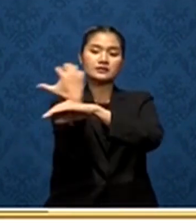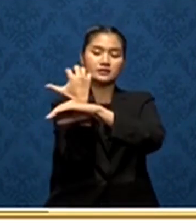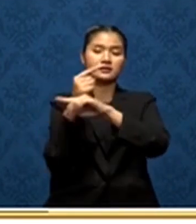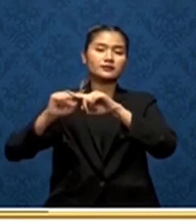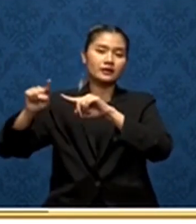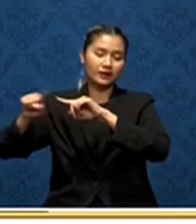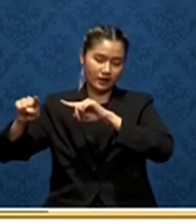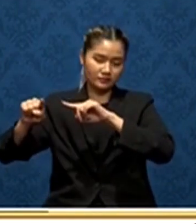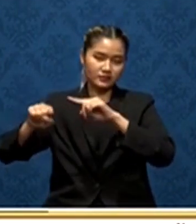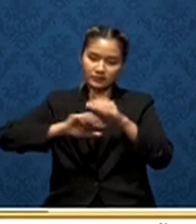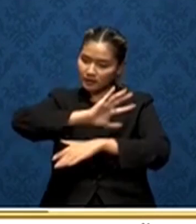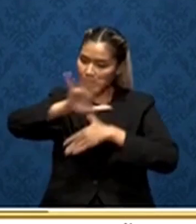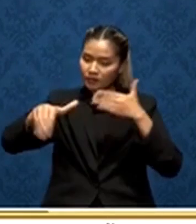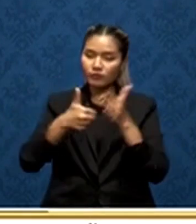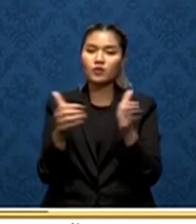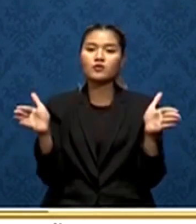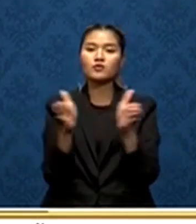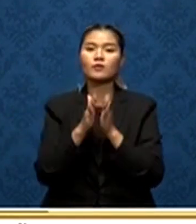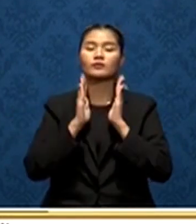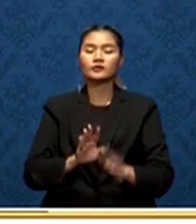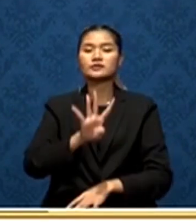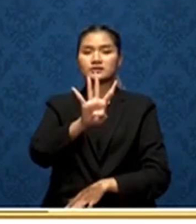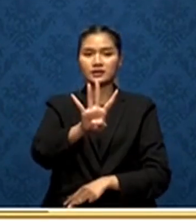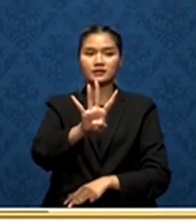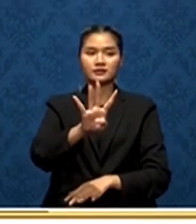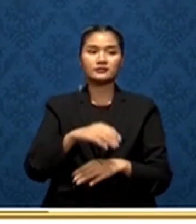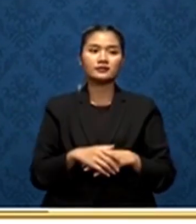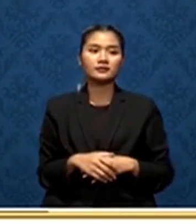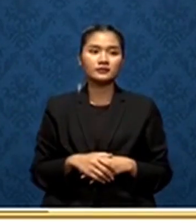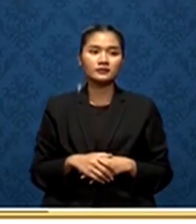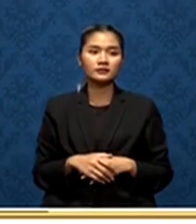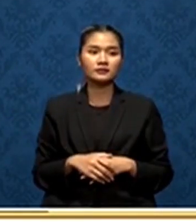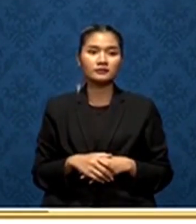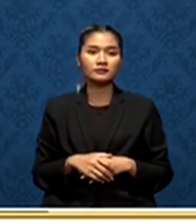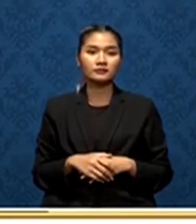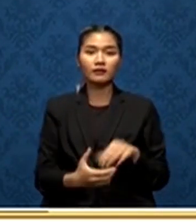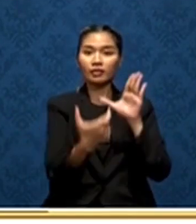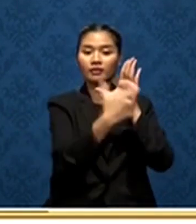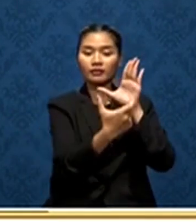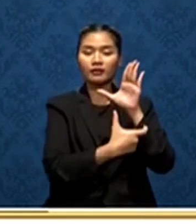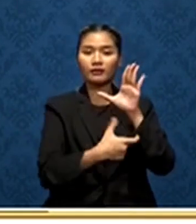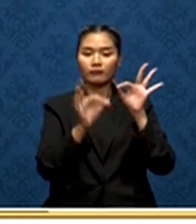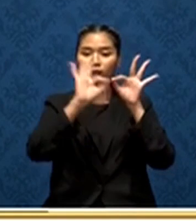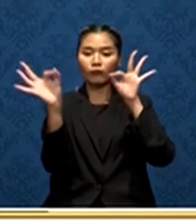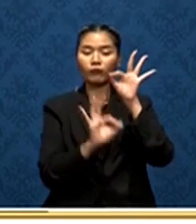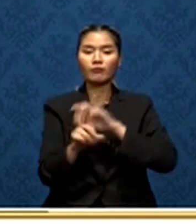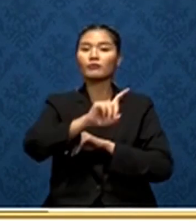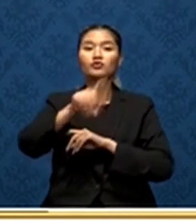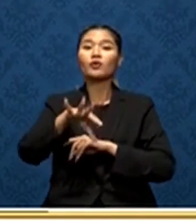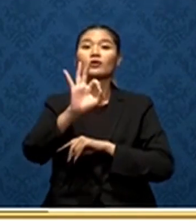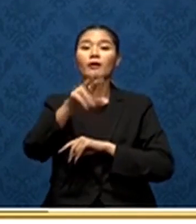ประเภทรวมกันทั้งหมด 4คนผมไม่ต้องลงรายละเอียดนะครับดูในพรบมี 4